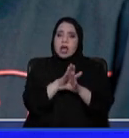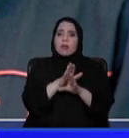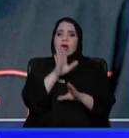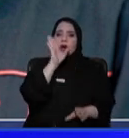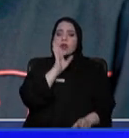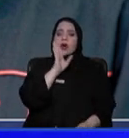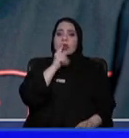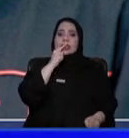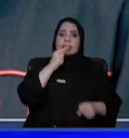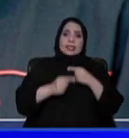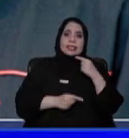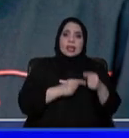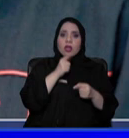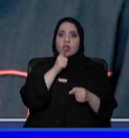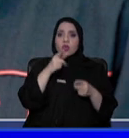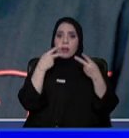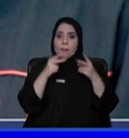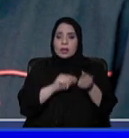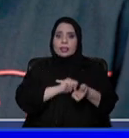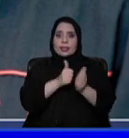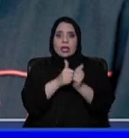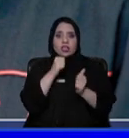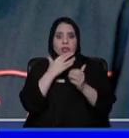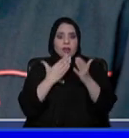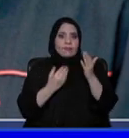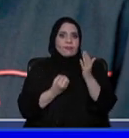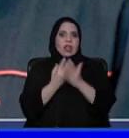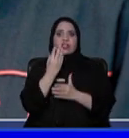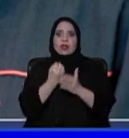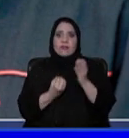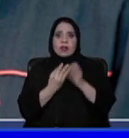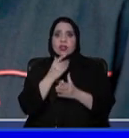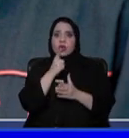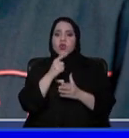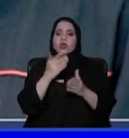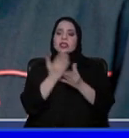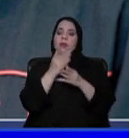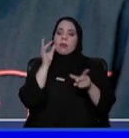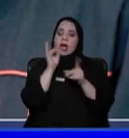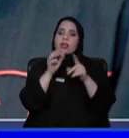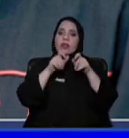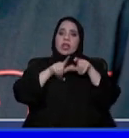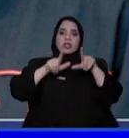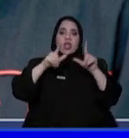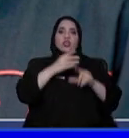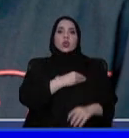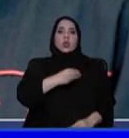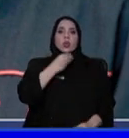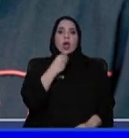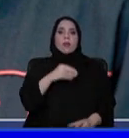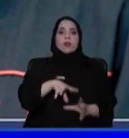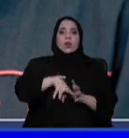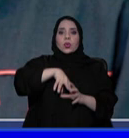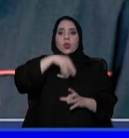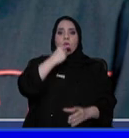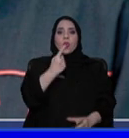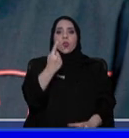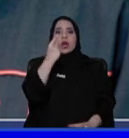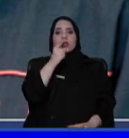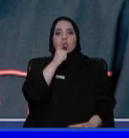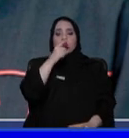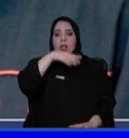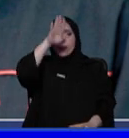سنة بمبادرة جديدة لنشر روح التسامح والتعايش. فجلالة